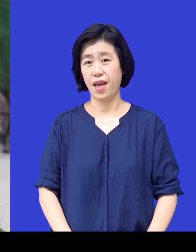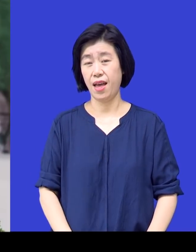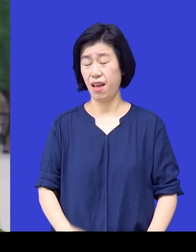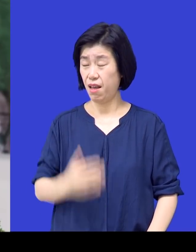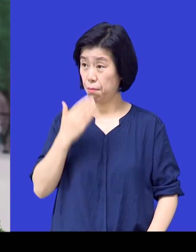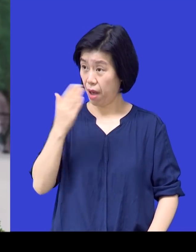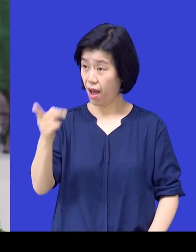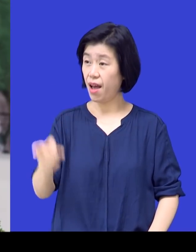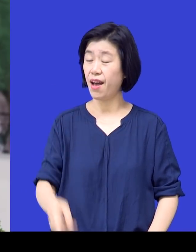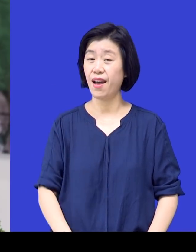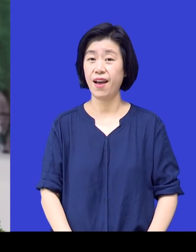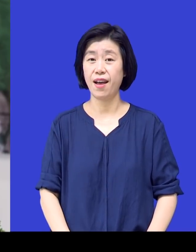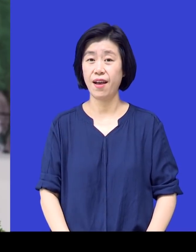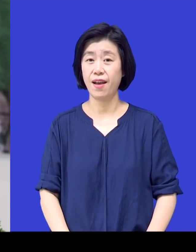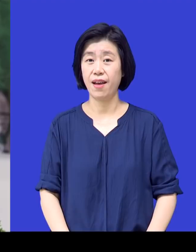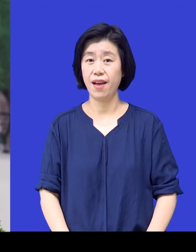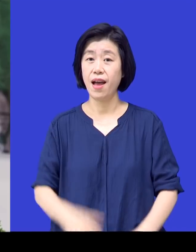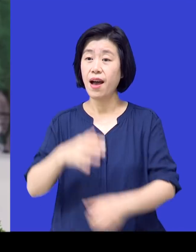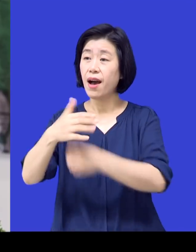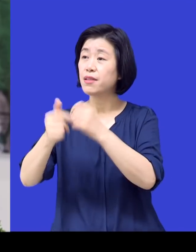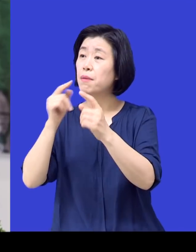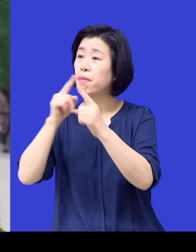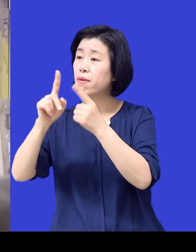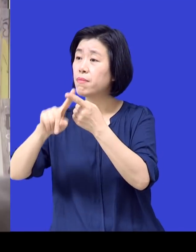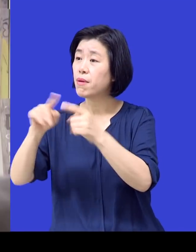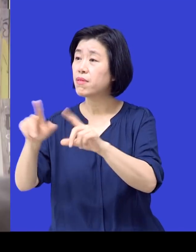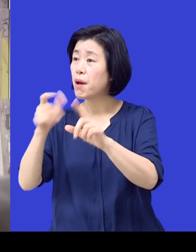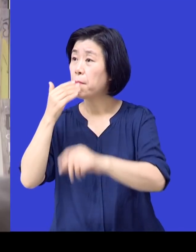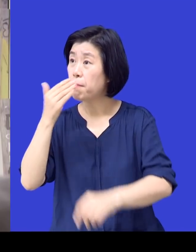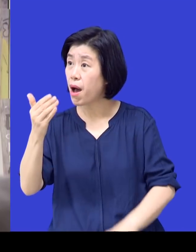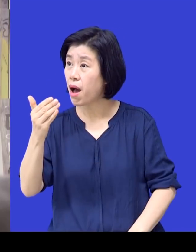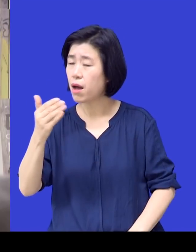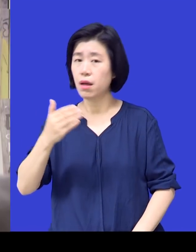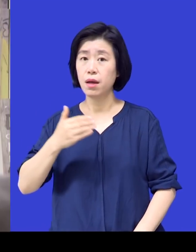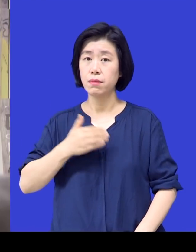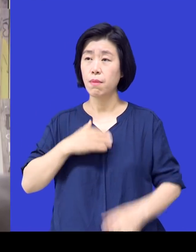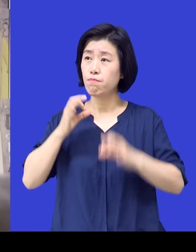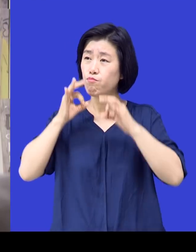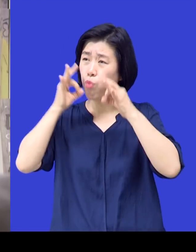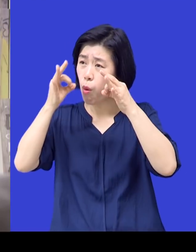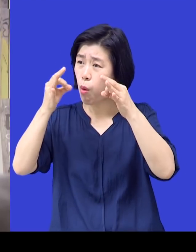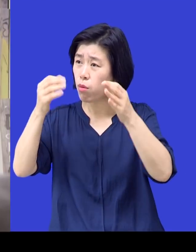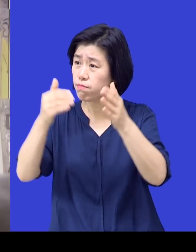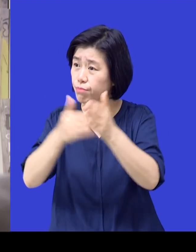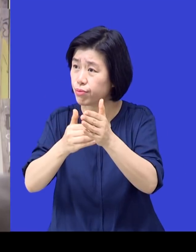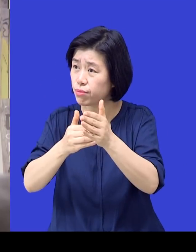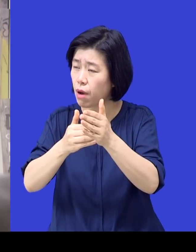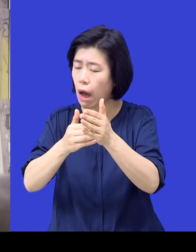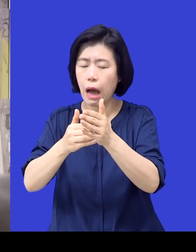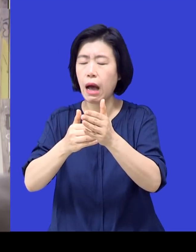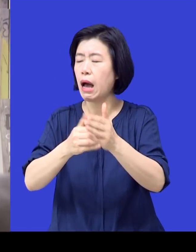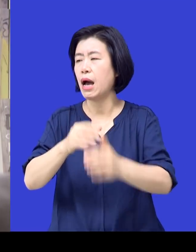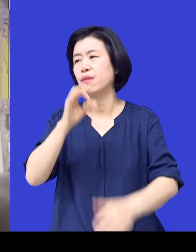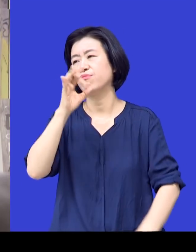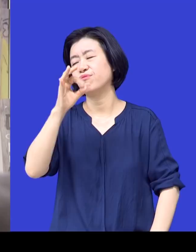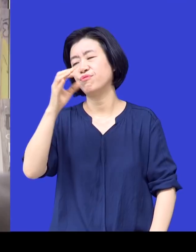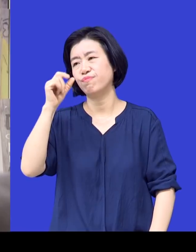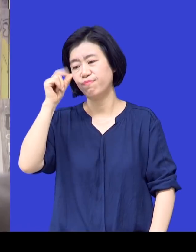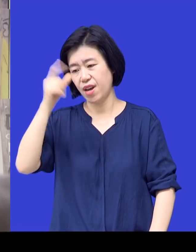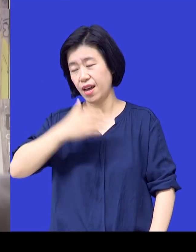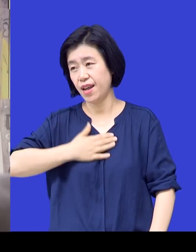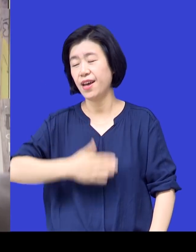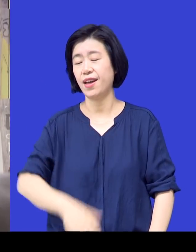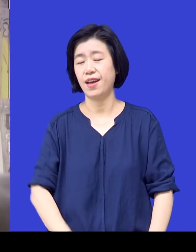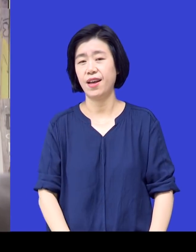예예예. 그 말씀대로 하지 않고 할 수 있냐고. 예. 나는 해보니까 안 된다고. 예예예. 그러면 거기에 대해서 얘기를